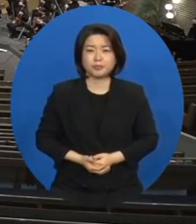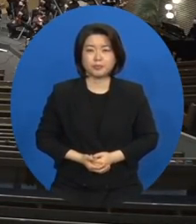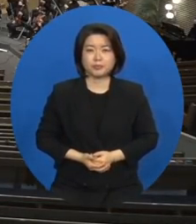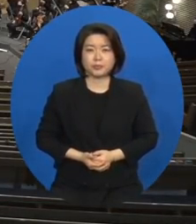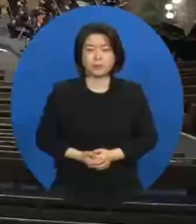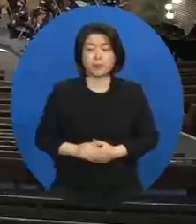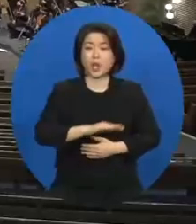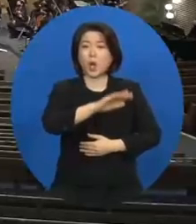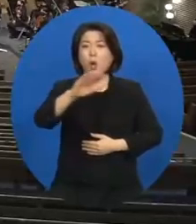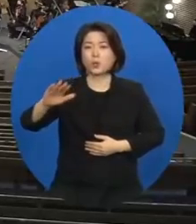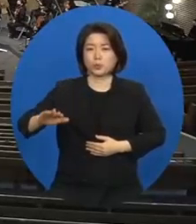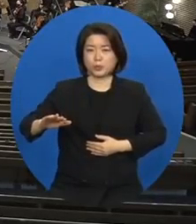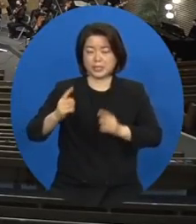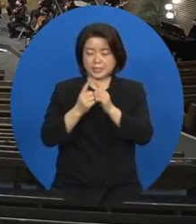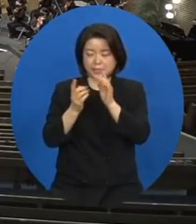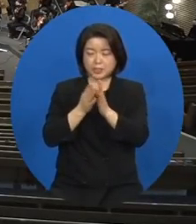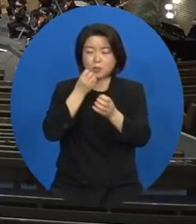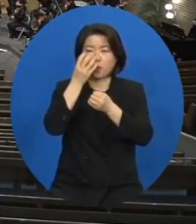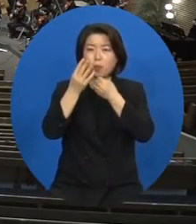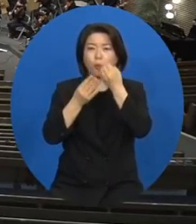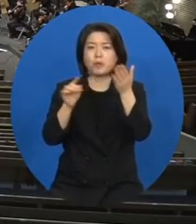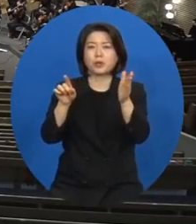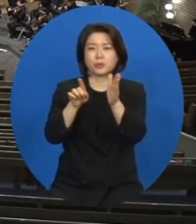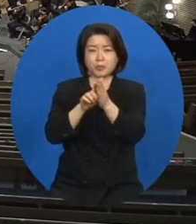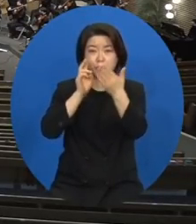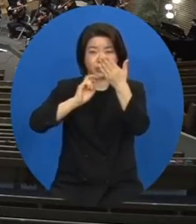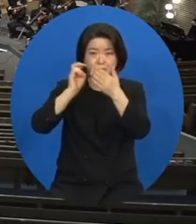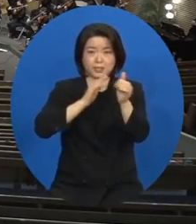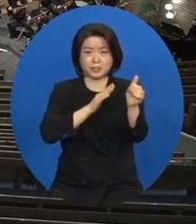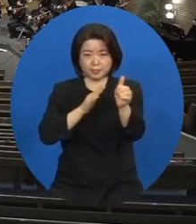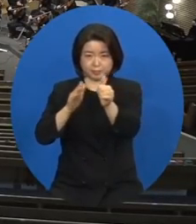우리의 900 으로 믿고 우리 함께 참여하겠습니다